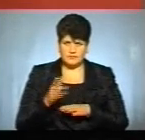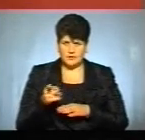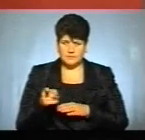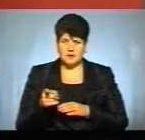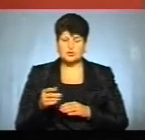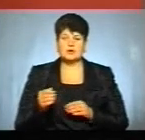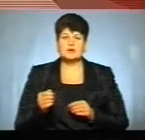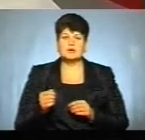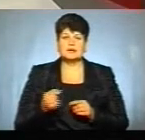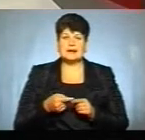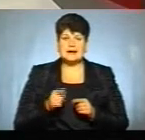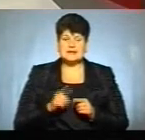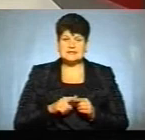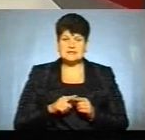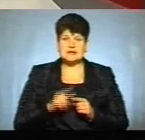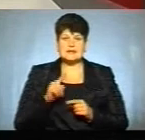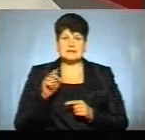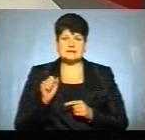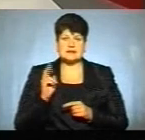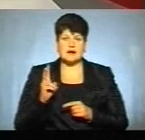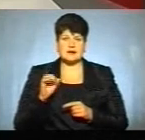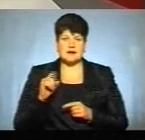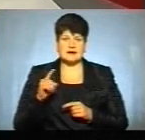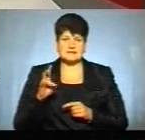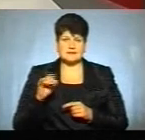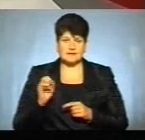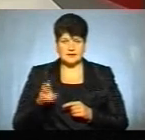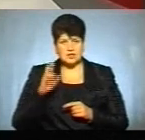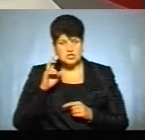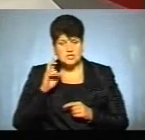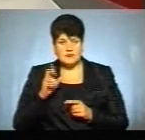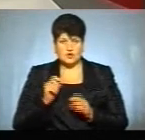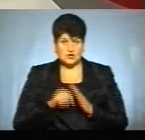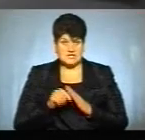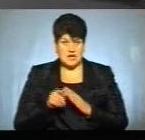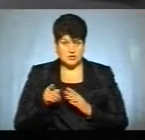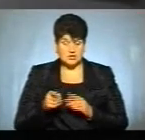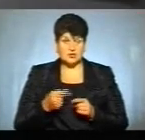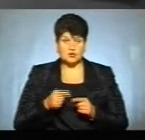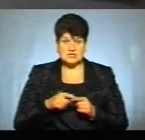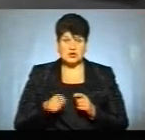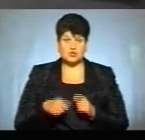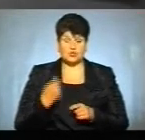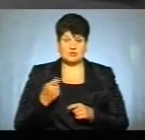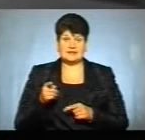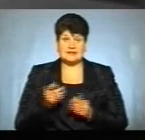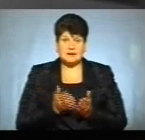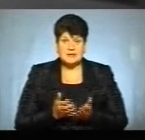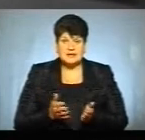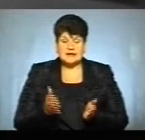є заказник загальнодержавного значення орнітологічний, то це є шкода, там